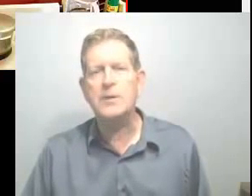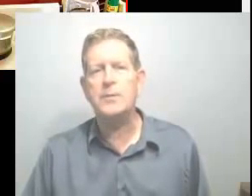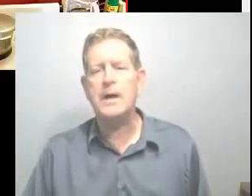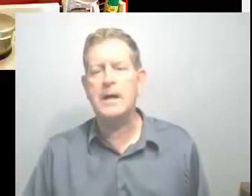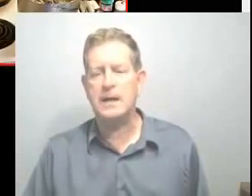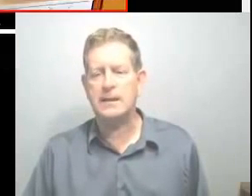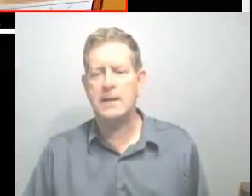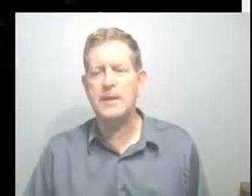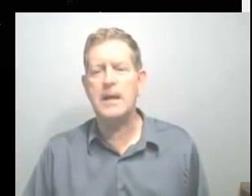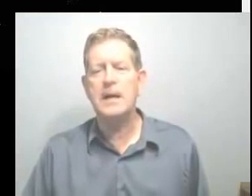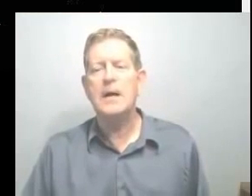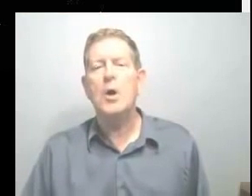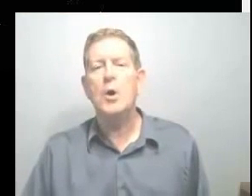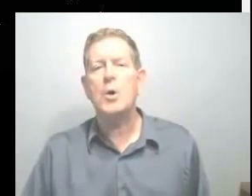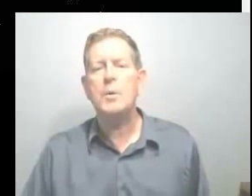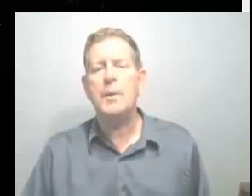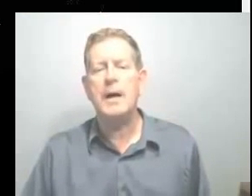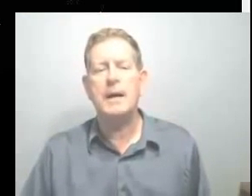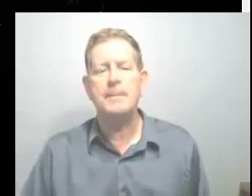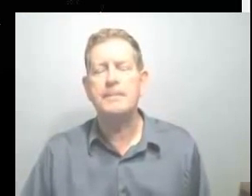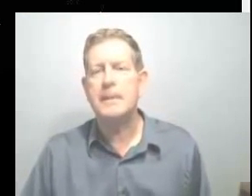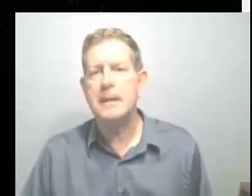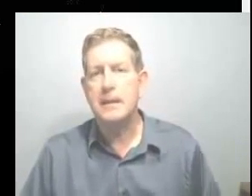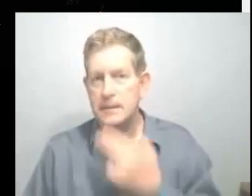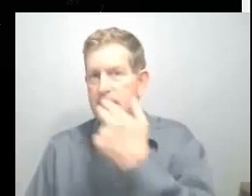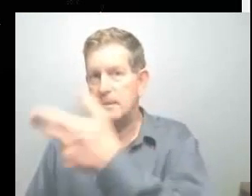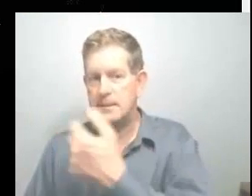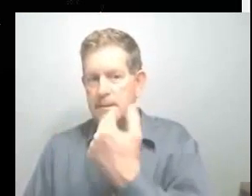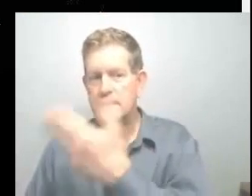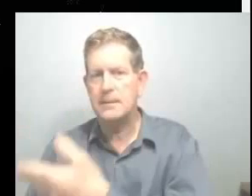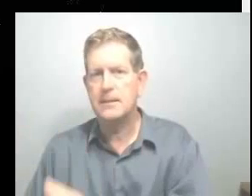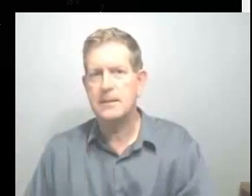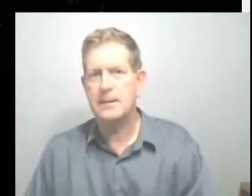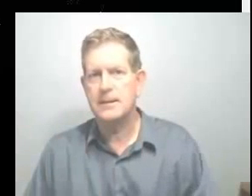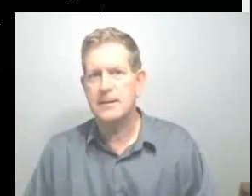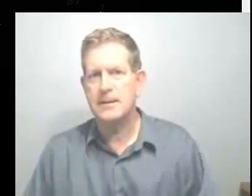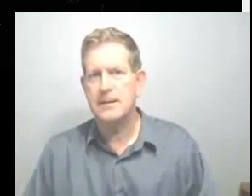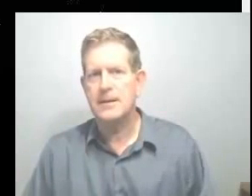Il fait les devoirs. Très bien. Le repas. Dites.